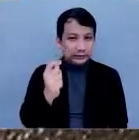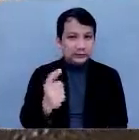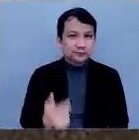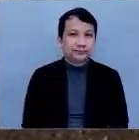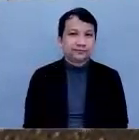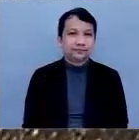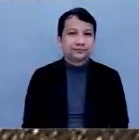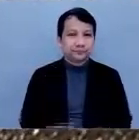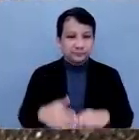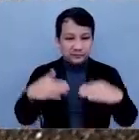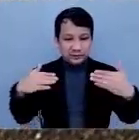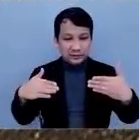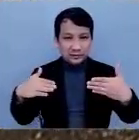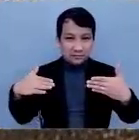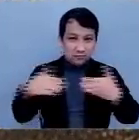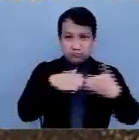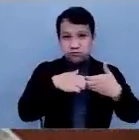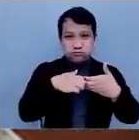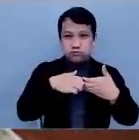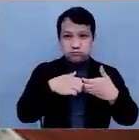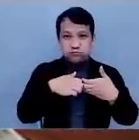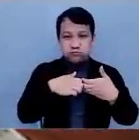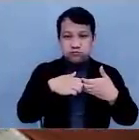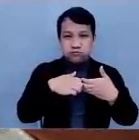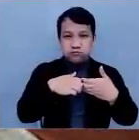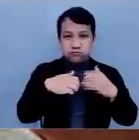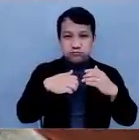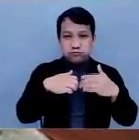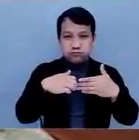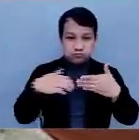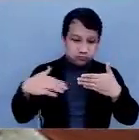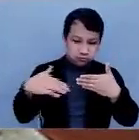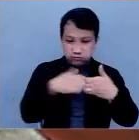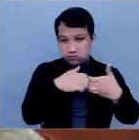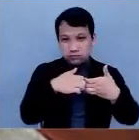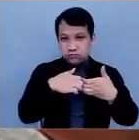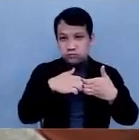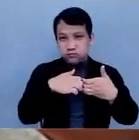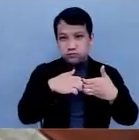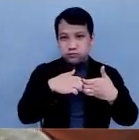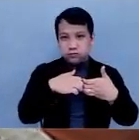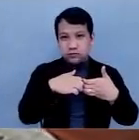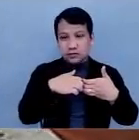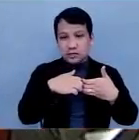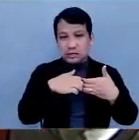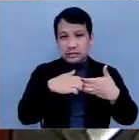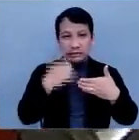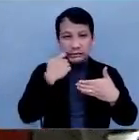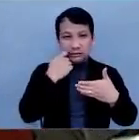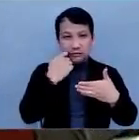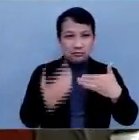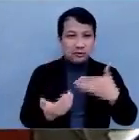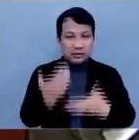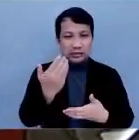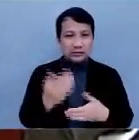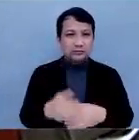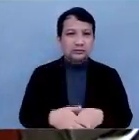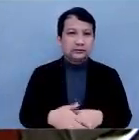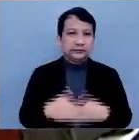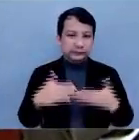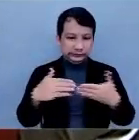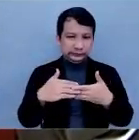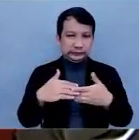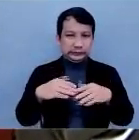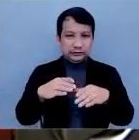Wasak ang harap ng kotseng ito matapos madisgrasya sa southbound lane ng EDSA Ortigas magkaalas 4 ng madaling araw kanina. Nayupi at nasira rin